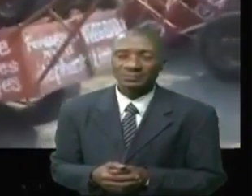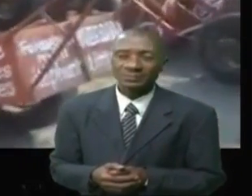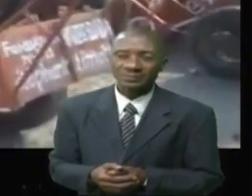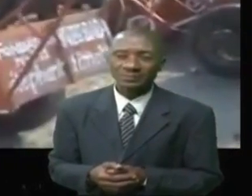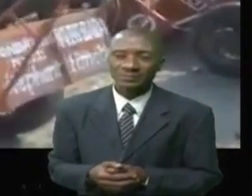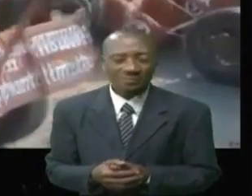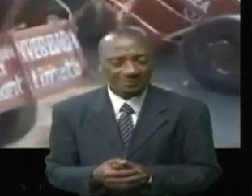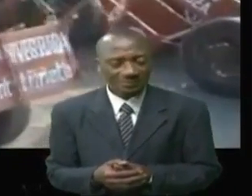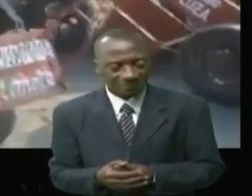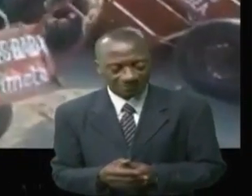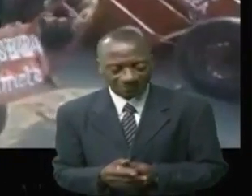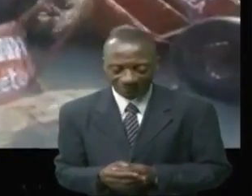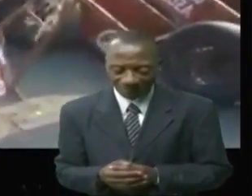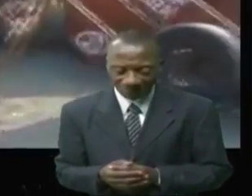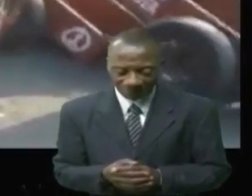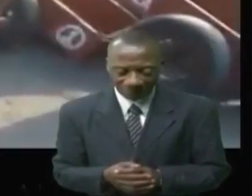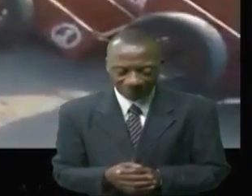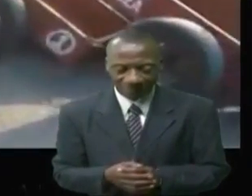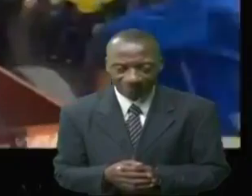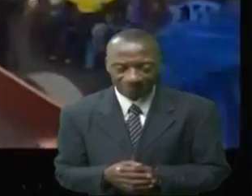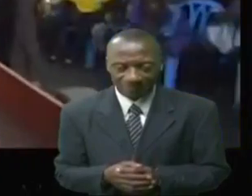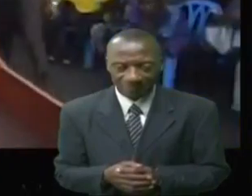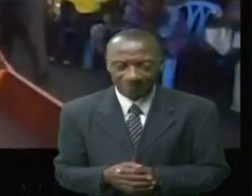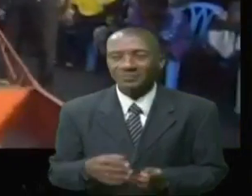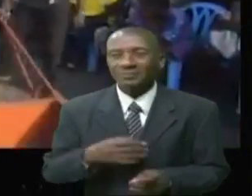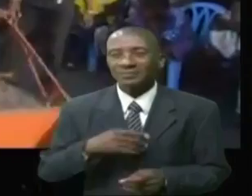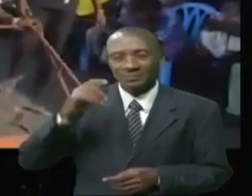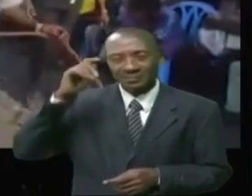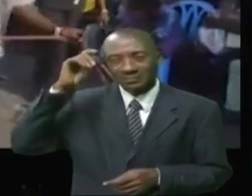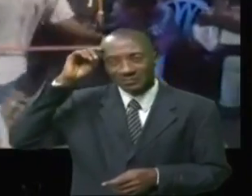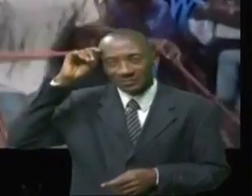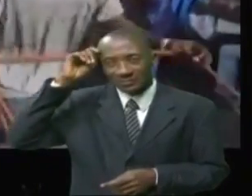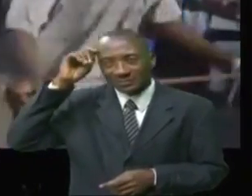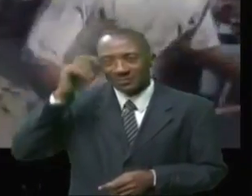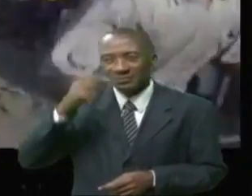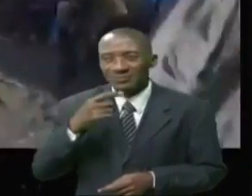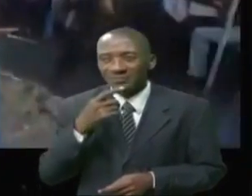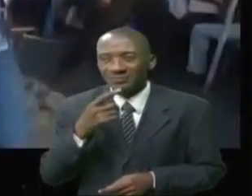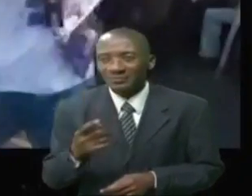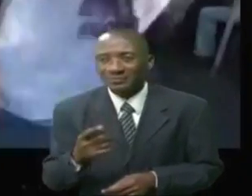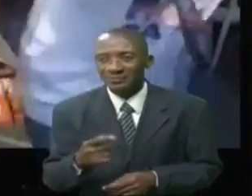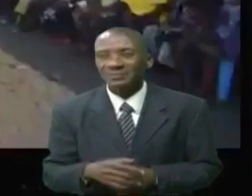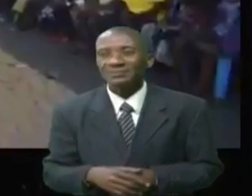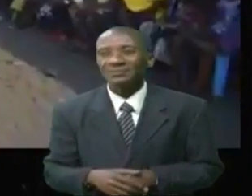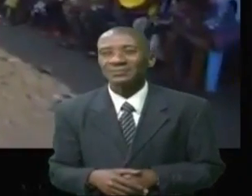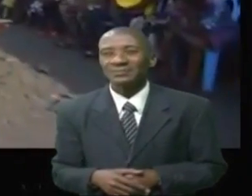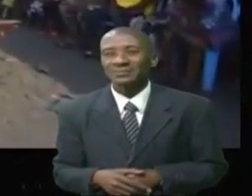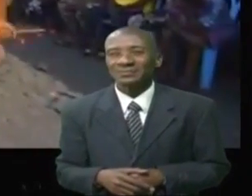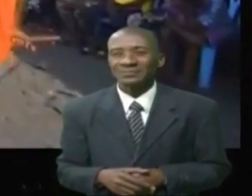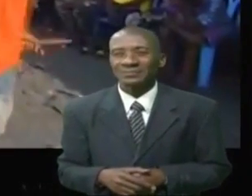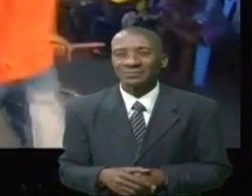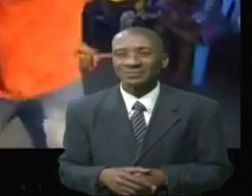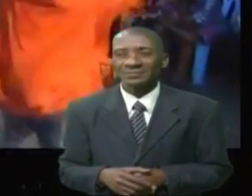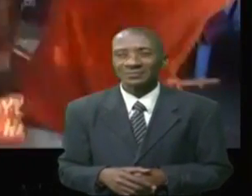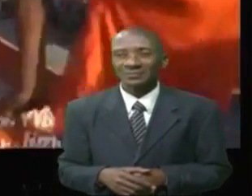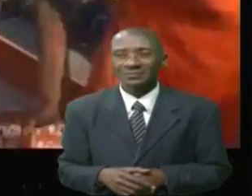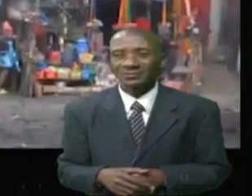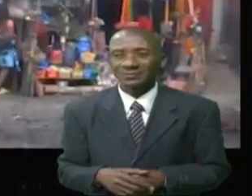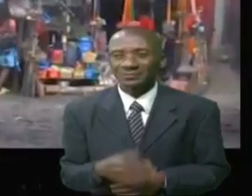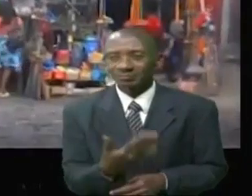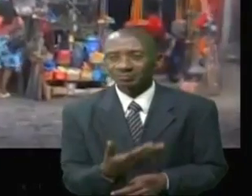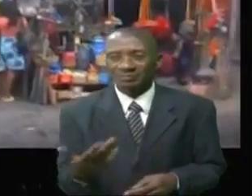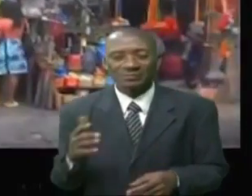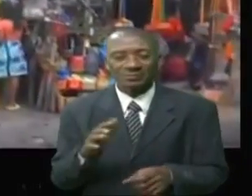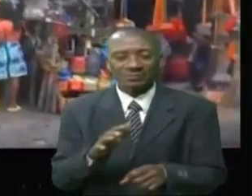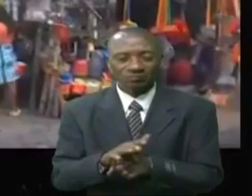financière avec un environnement salubre que le jeune de Limété Mumbele se mobilise dans la recherche de financement en